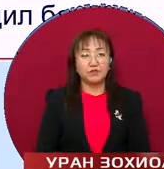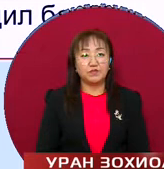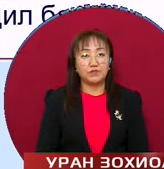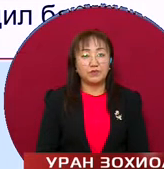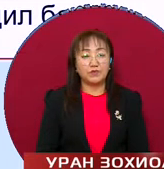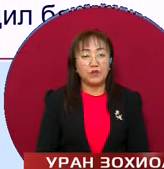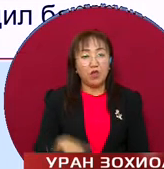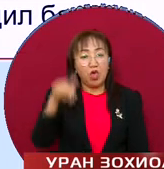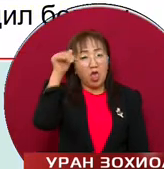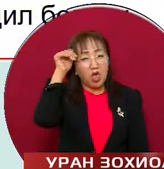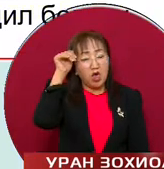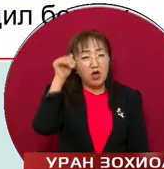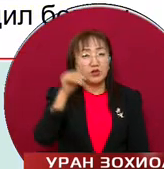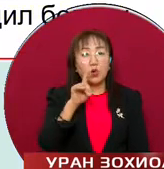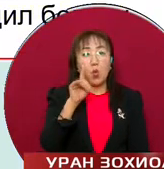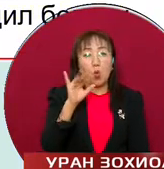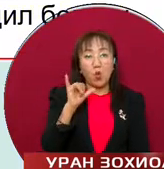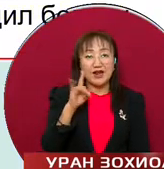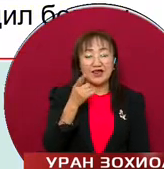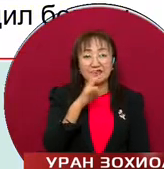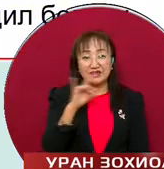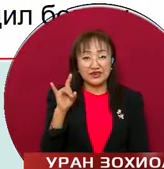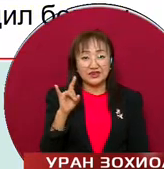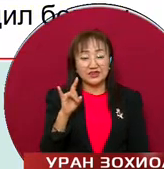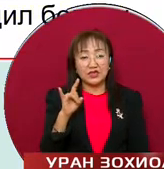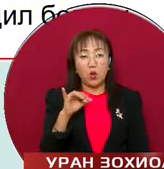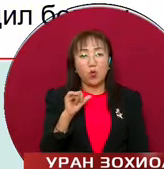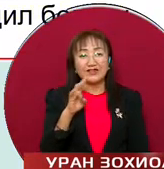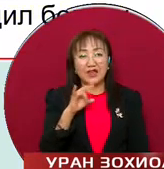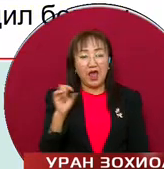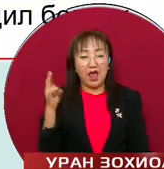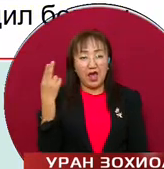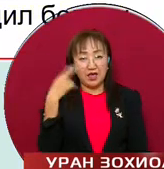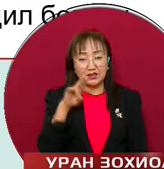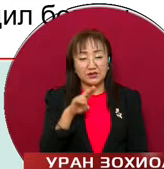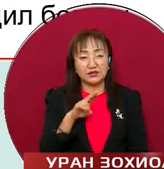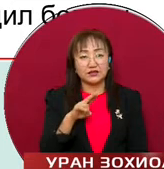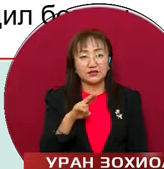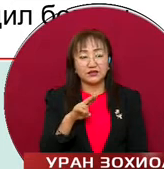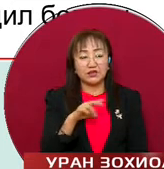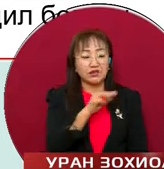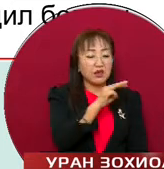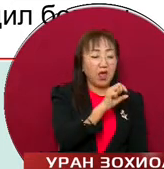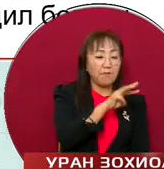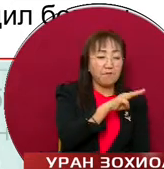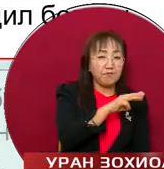Хойно хургын унаанд ээлжгүй зүтгэдэг гулууцхан хөх тэмээ. За тэмээ гулууц.